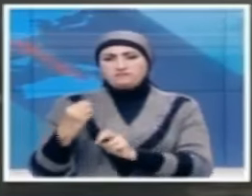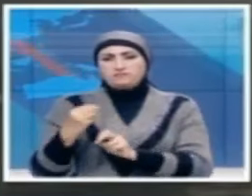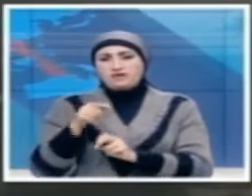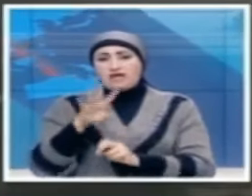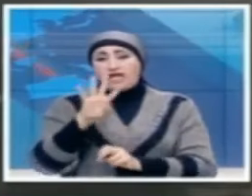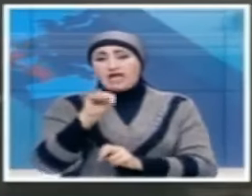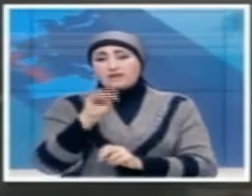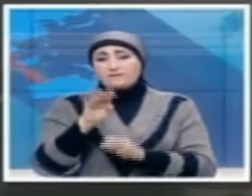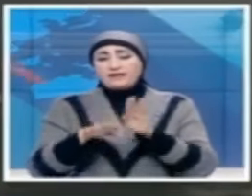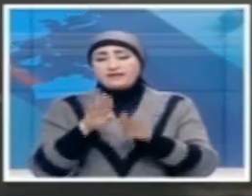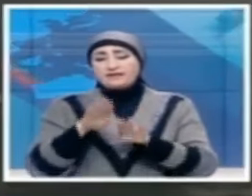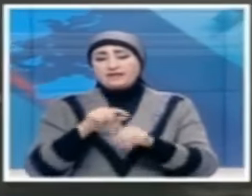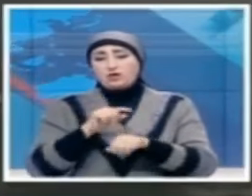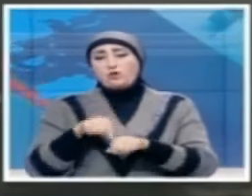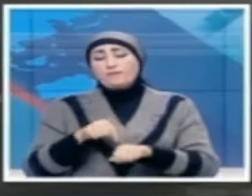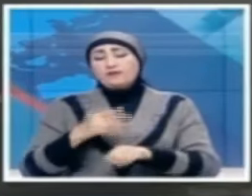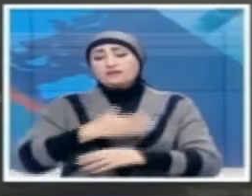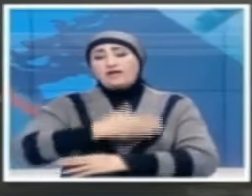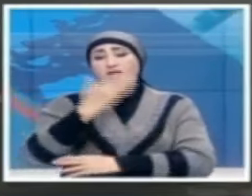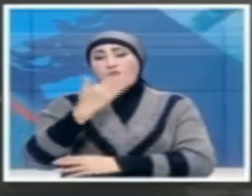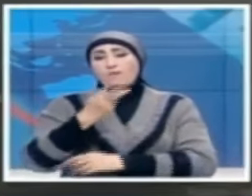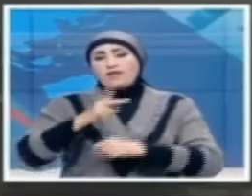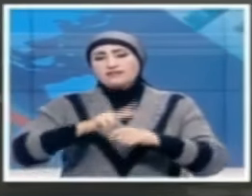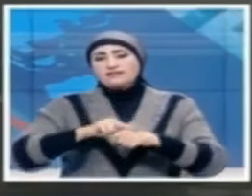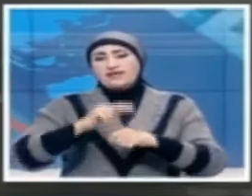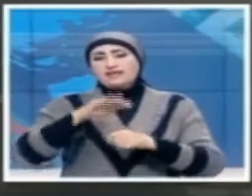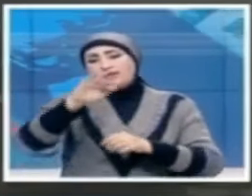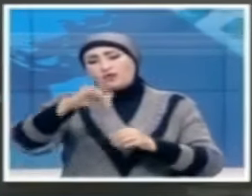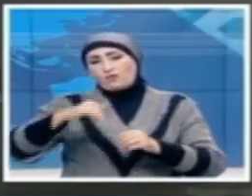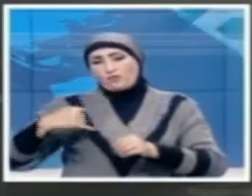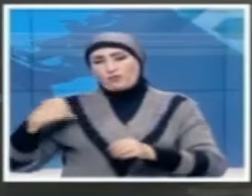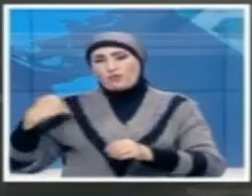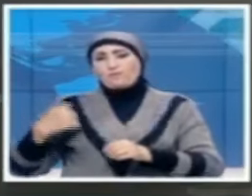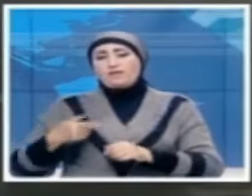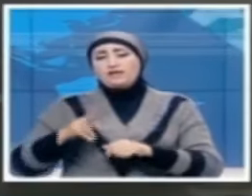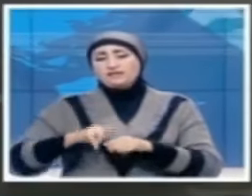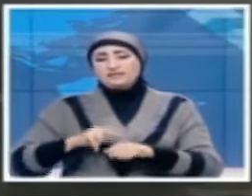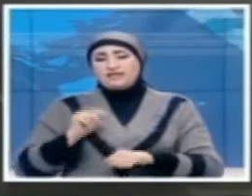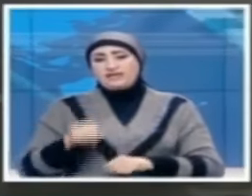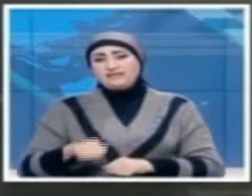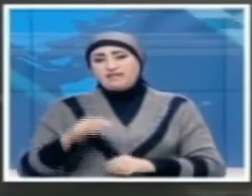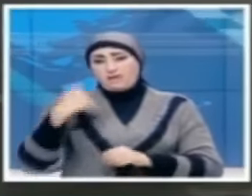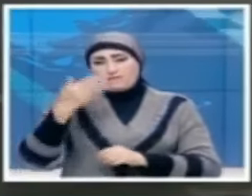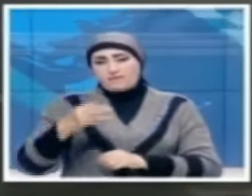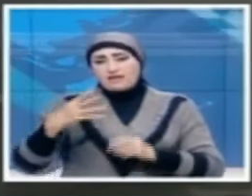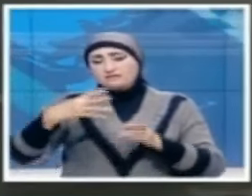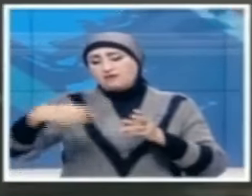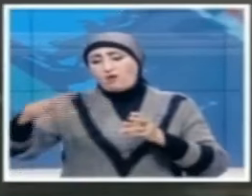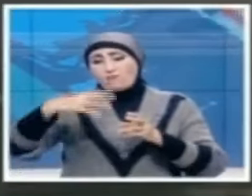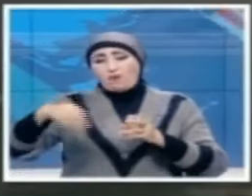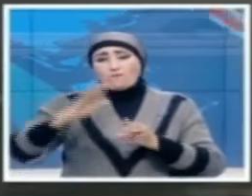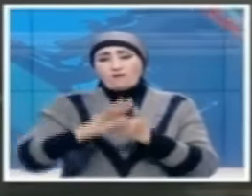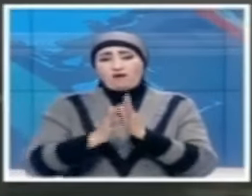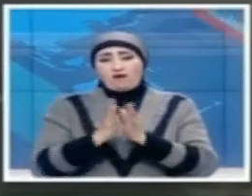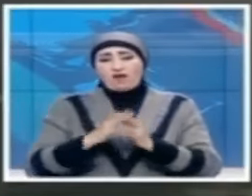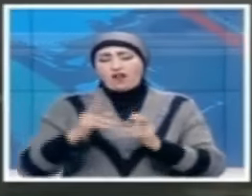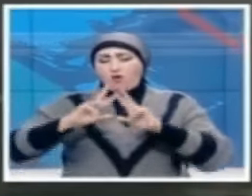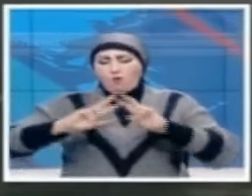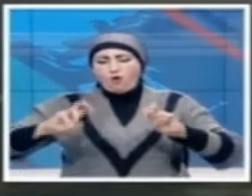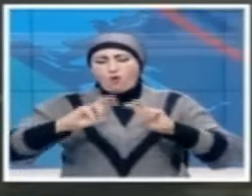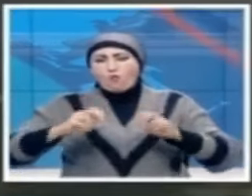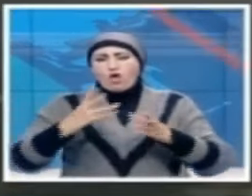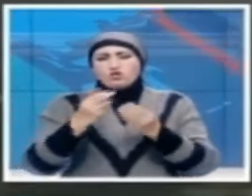40 كيلومتر حتى منفذ العوجة ثم العودة 40 كيلومتر مرة أخرى بعد عمليات تفتيش مطولة